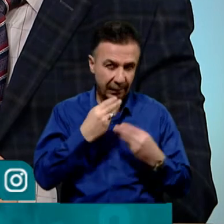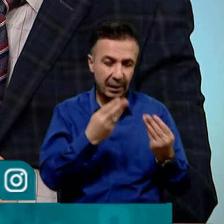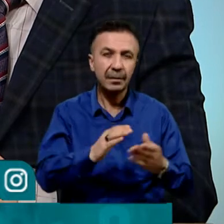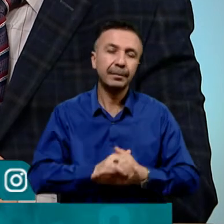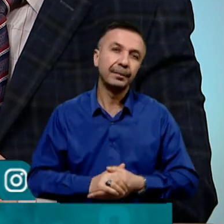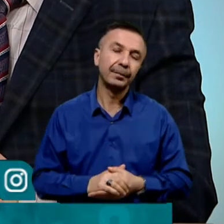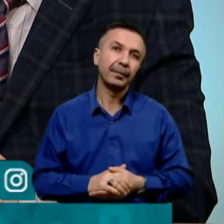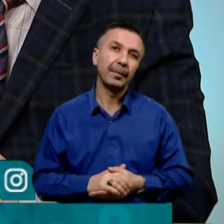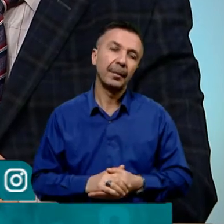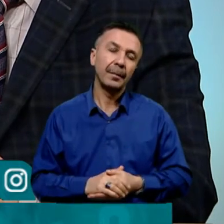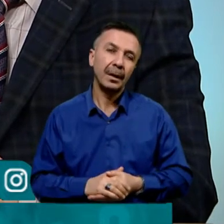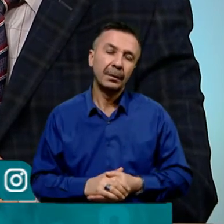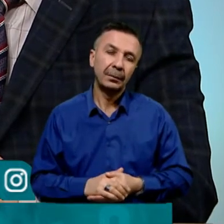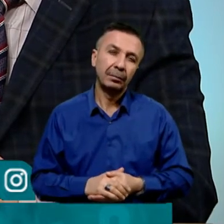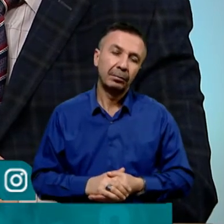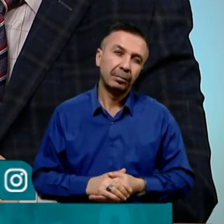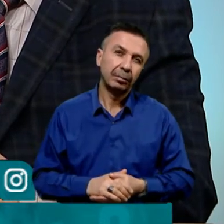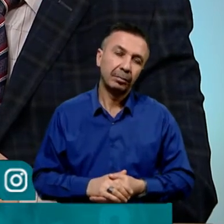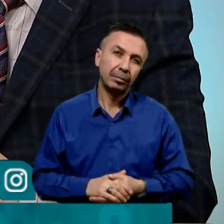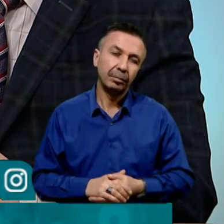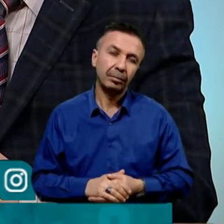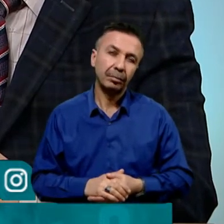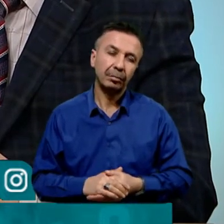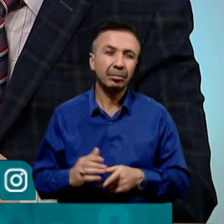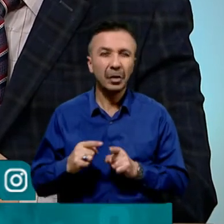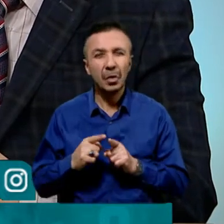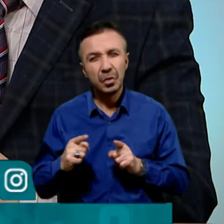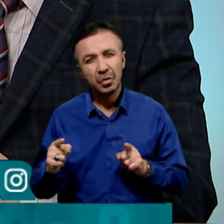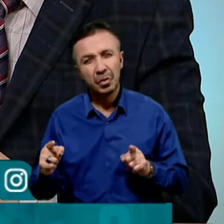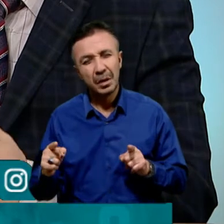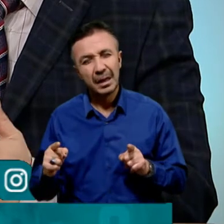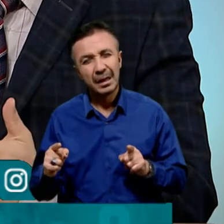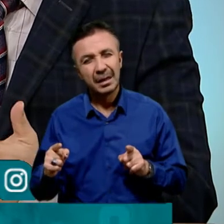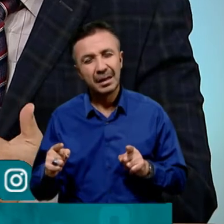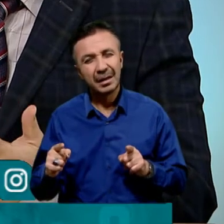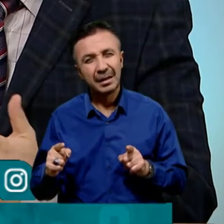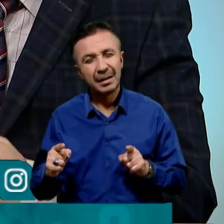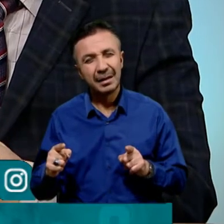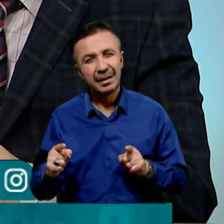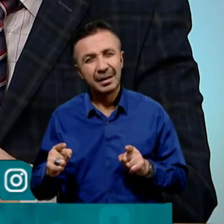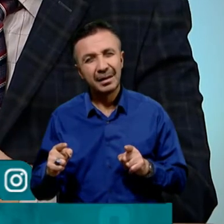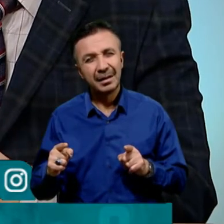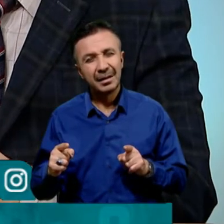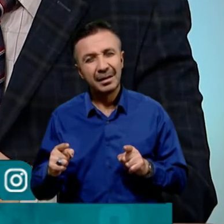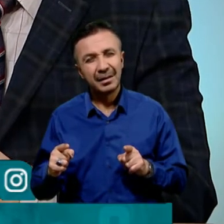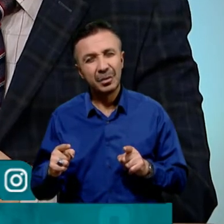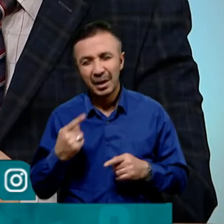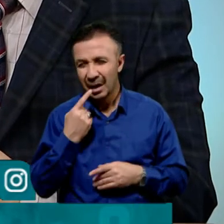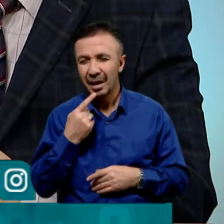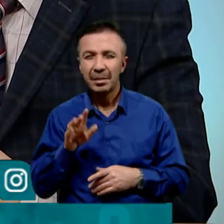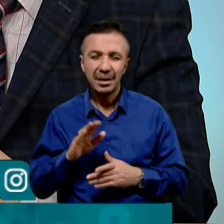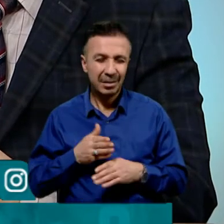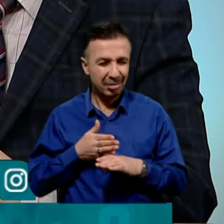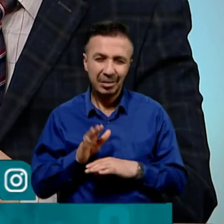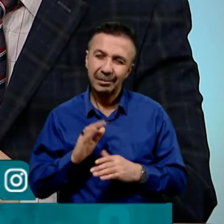peki? Yani onun için süre takdir etmek o kadar çok şey olmayabilir. Yani